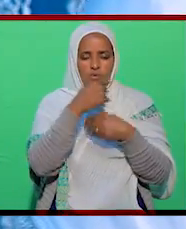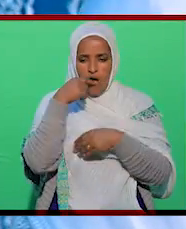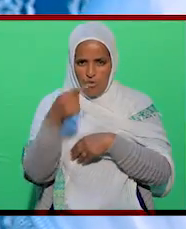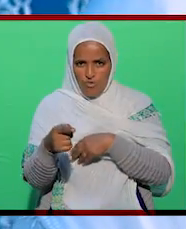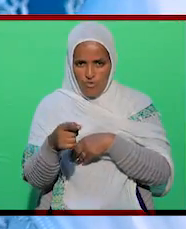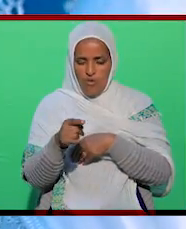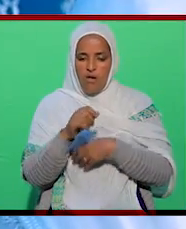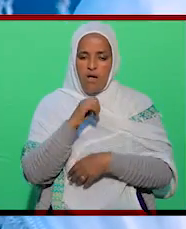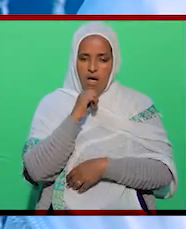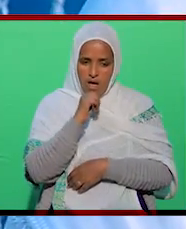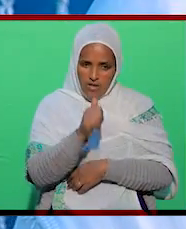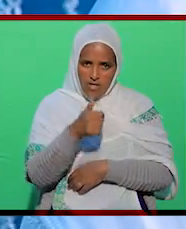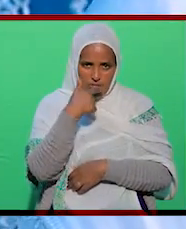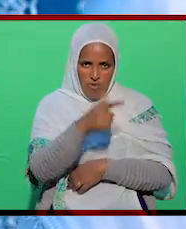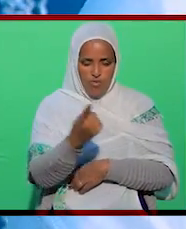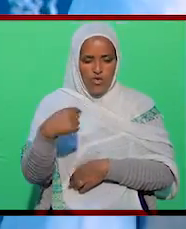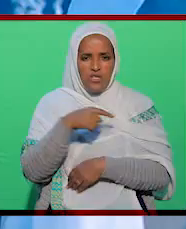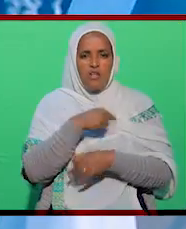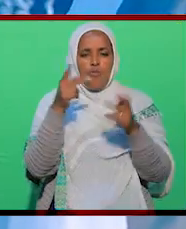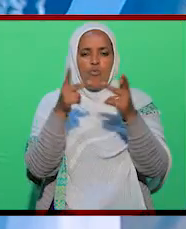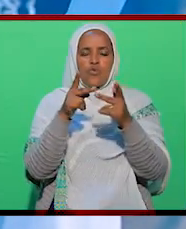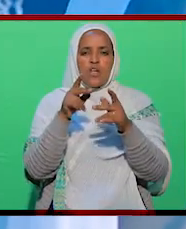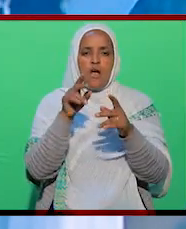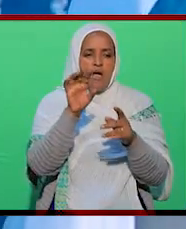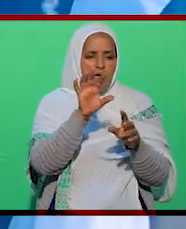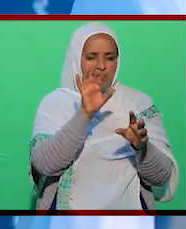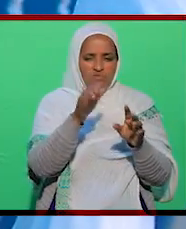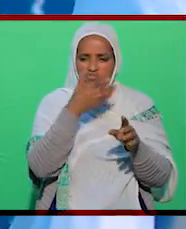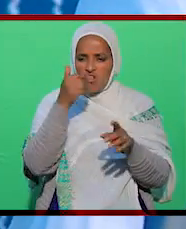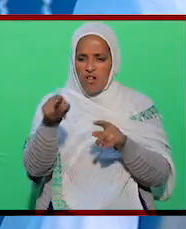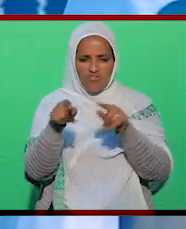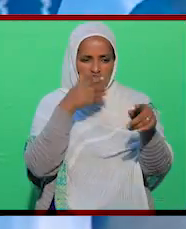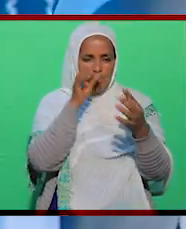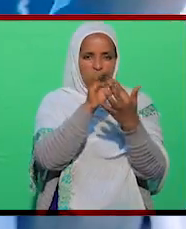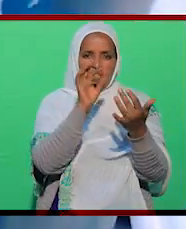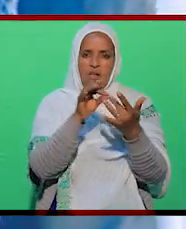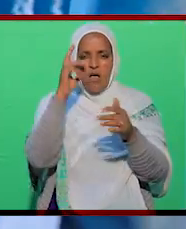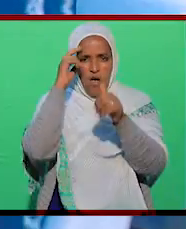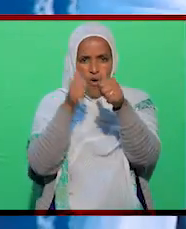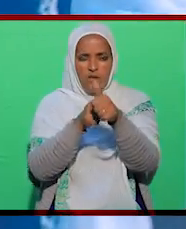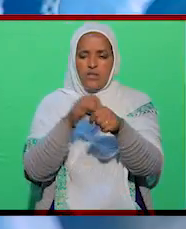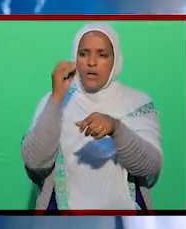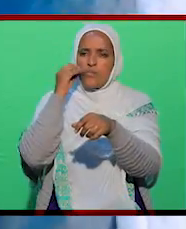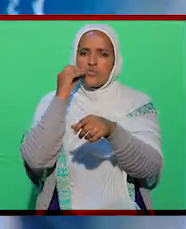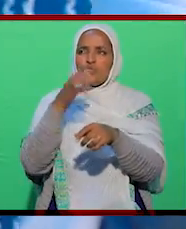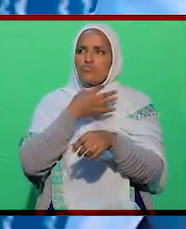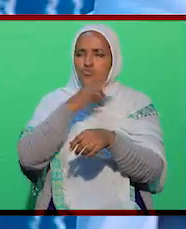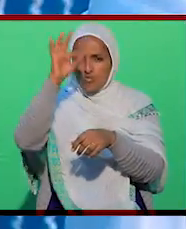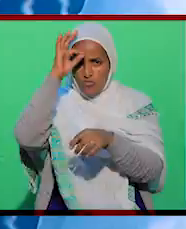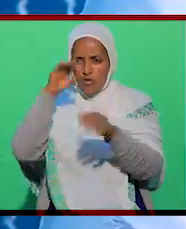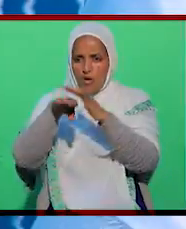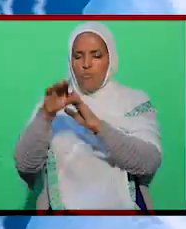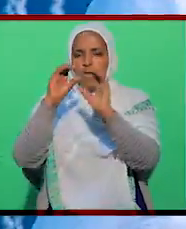አሉ አንደኛው። አይደለም አሉ፣ እኛ ቦታ እየመረጥን ስለምንሄድ ነው አሉ። ሐዋርያት እኮ ቤተ ጣዖቱም እየሄዱ መስጊዱም